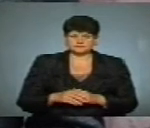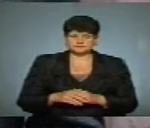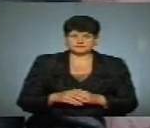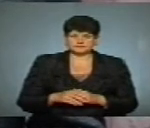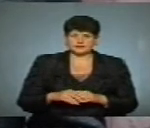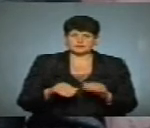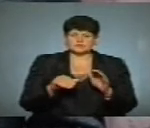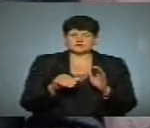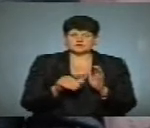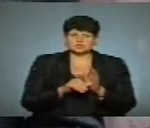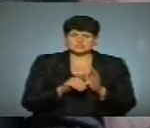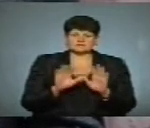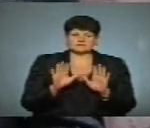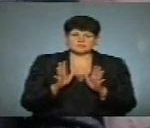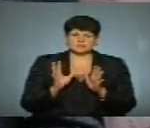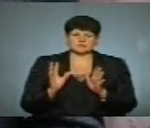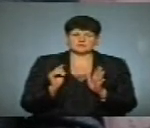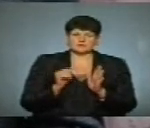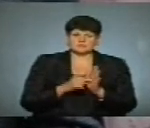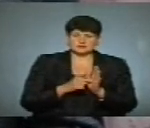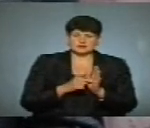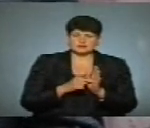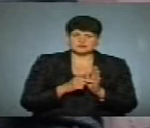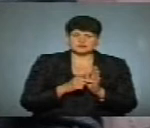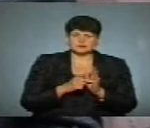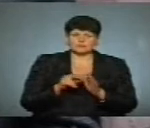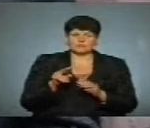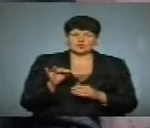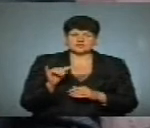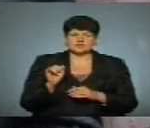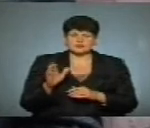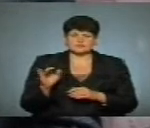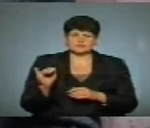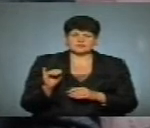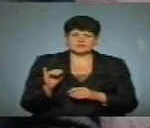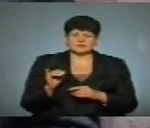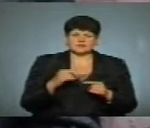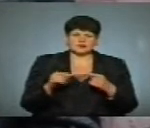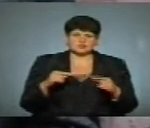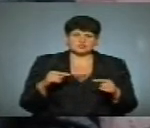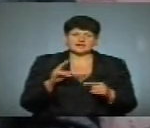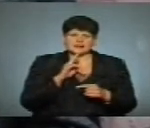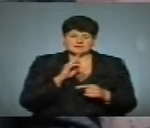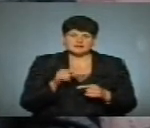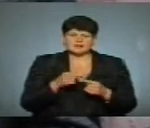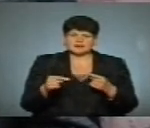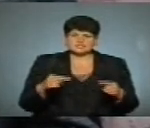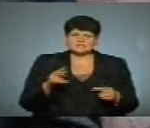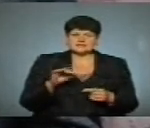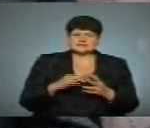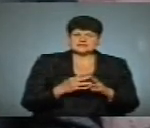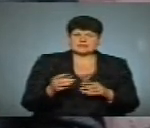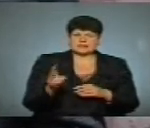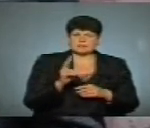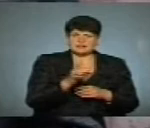6 випадків припадає на Почаїв та Кременець. Решта – це села Кременецького